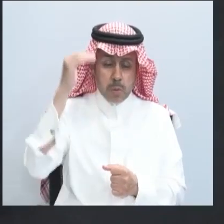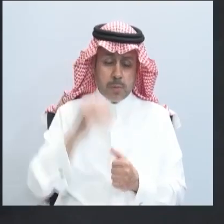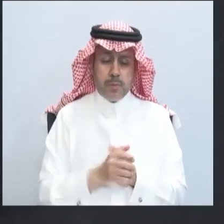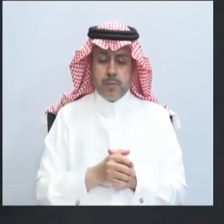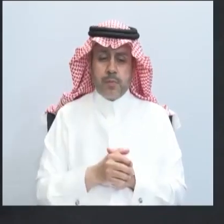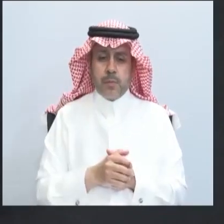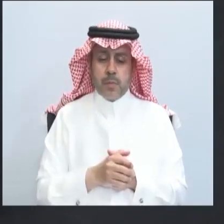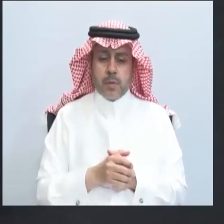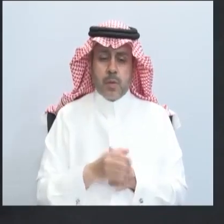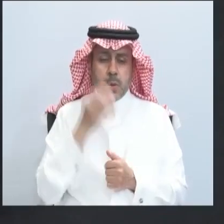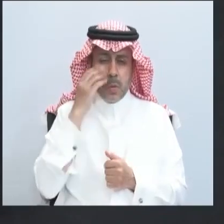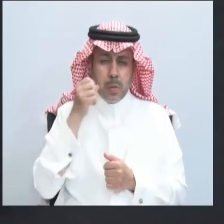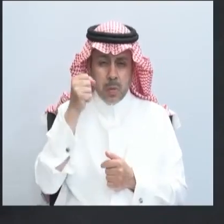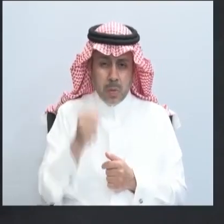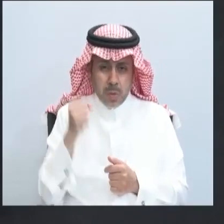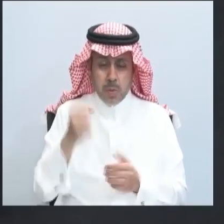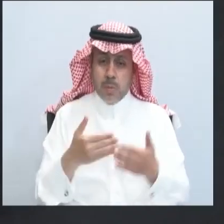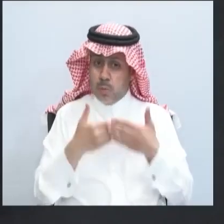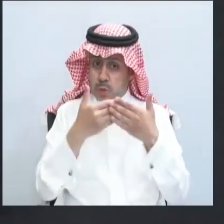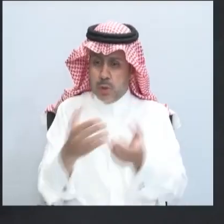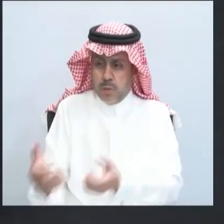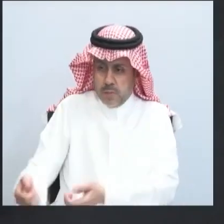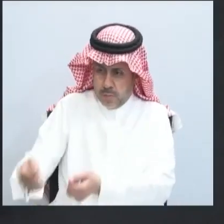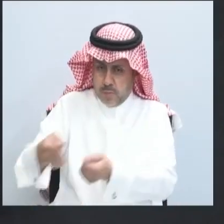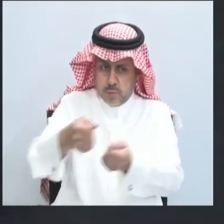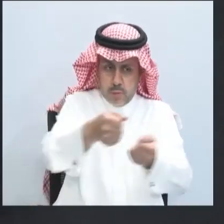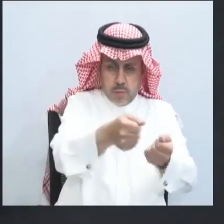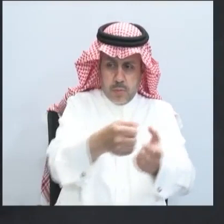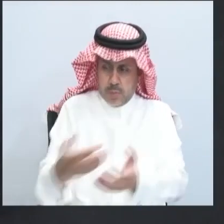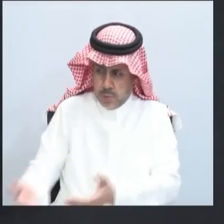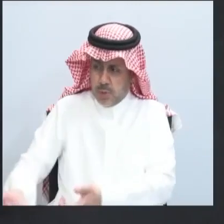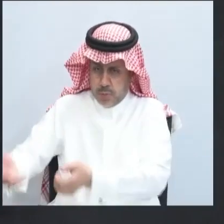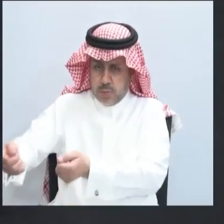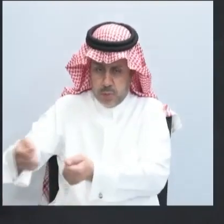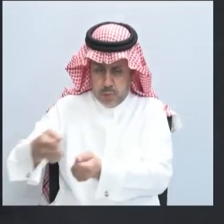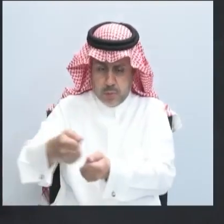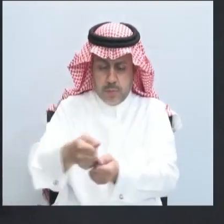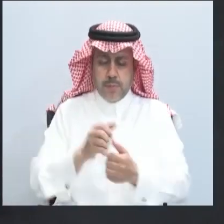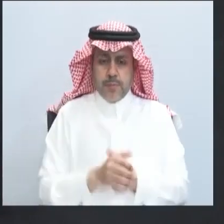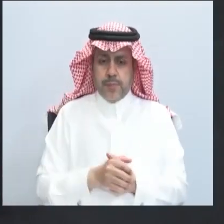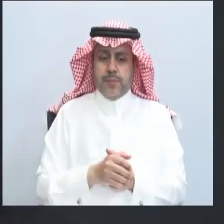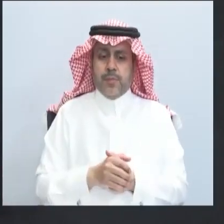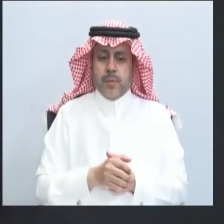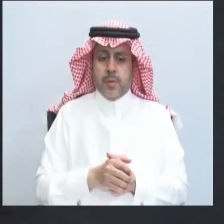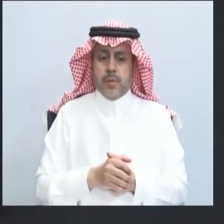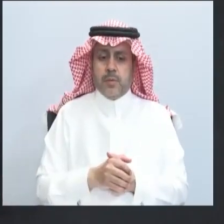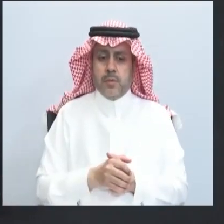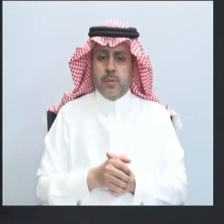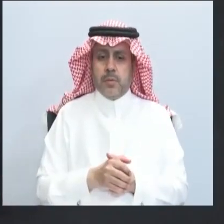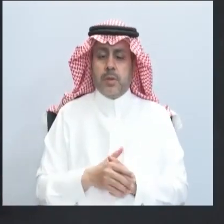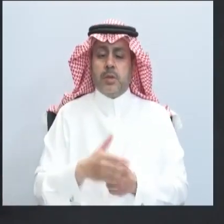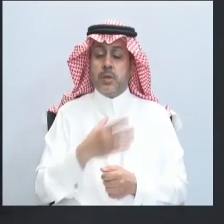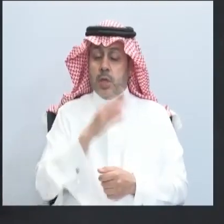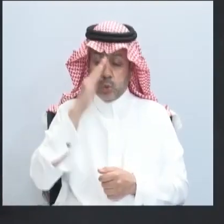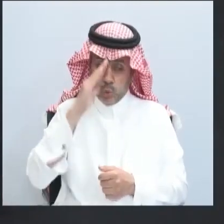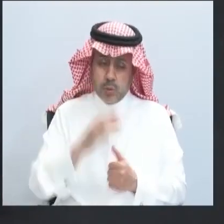المراه وقمنا بمساعدته في القيام او بمساعدته في القيام سيشكر